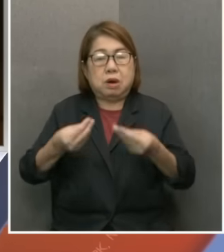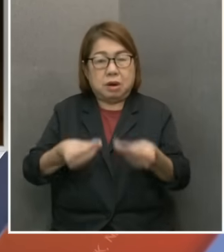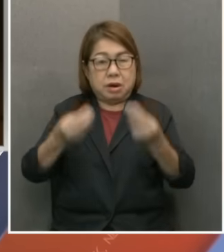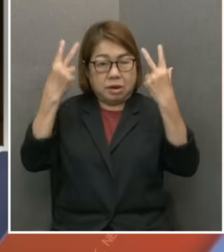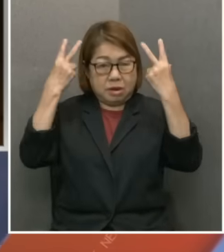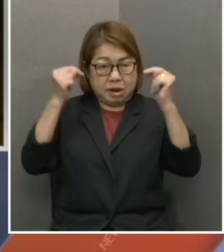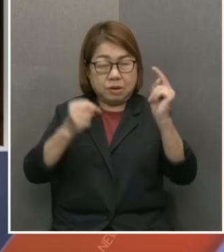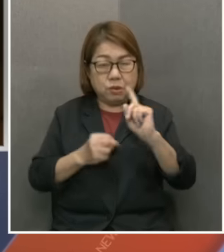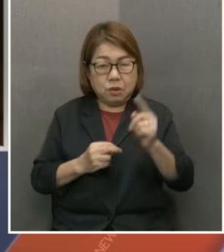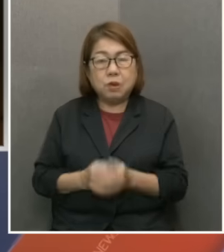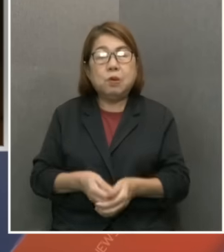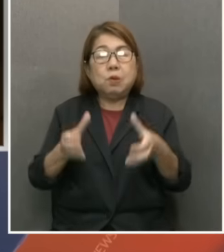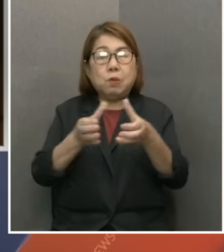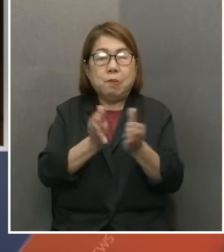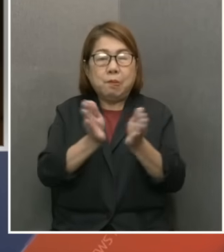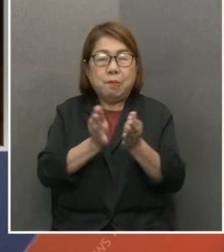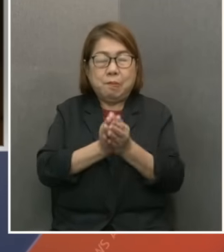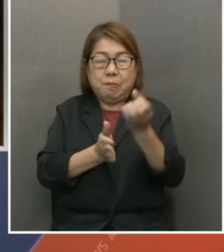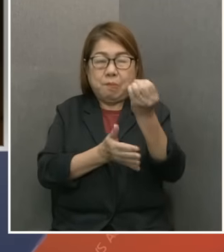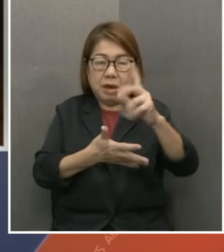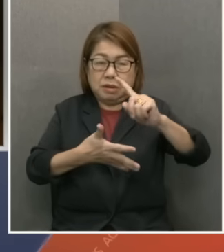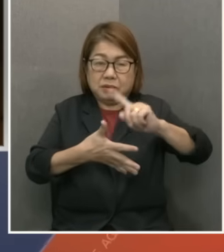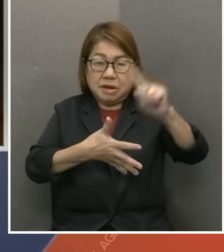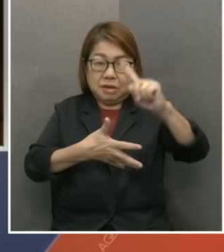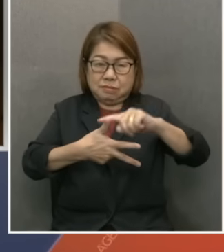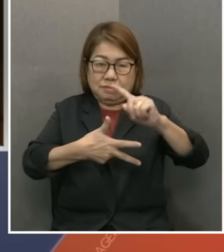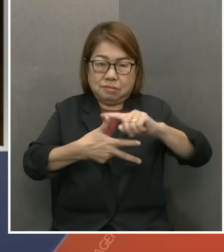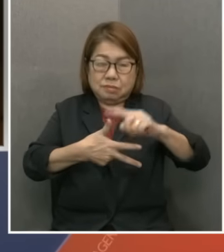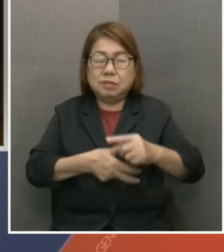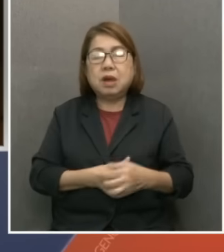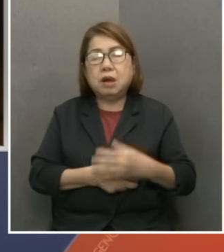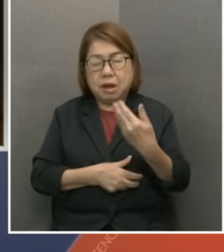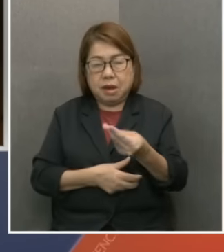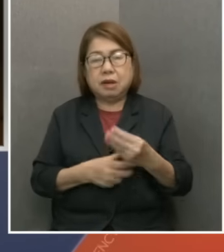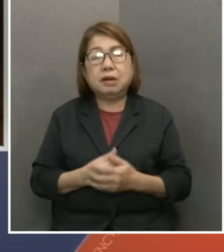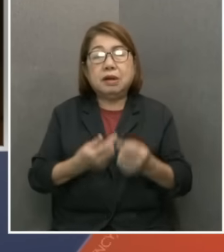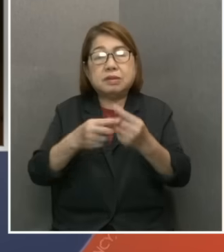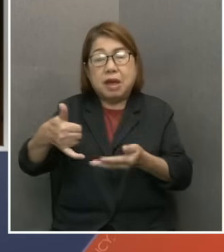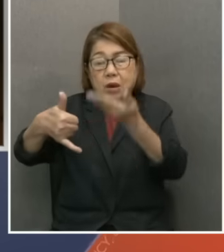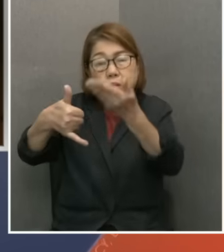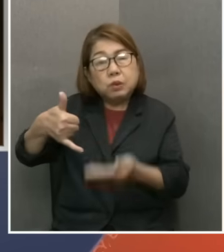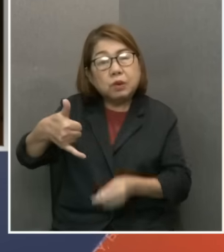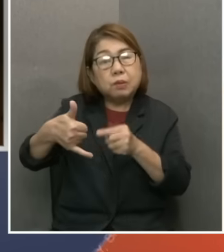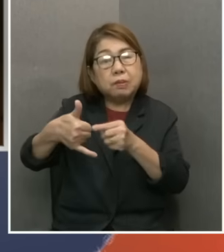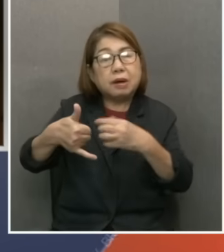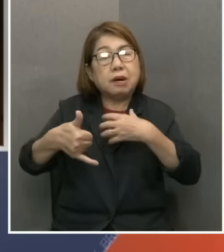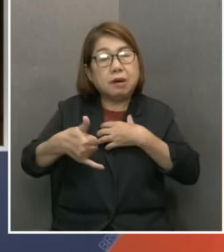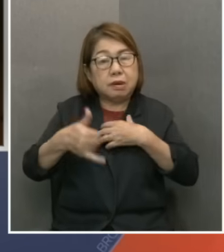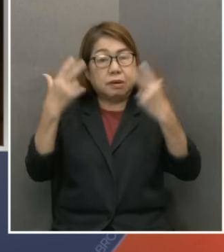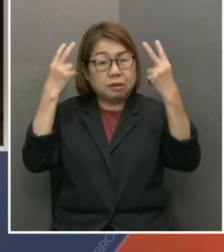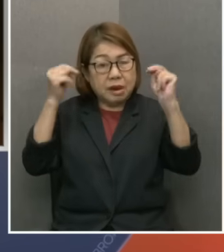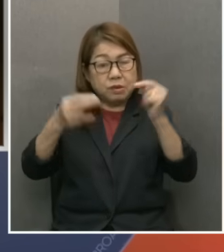การเสนอจากพรรคที่รวมเสียงข้างมากจัตั้งรัฐบาลได้ส่วนเรื่องของคุณสมบัติของคนที่จะมาเป็นนายก